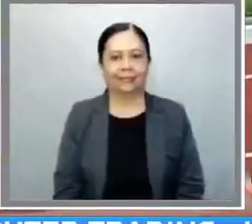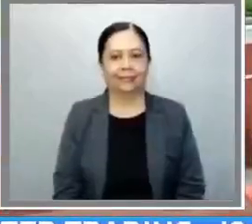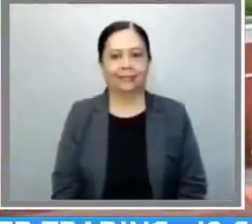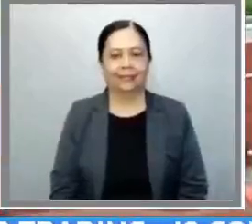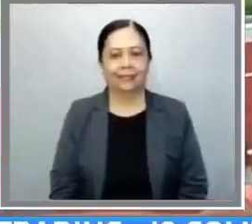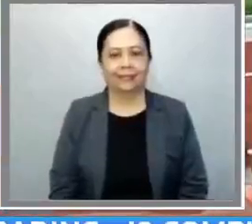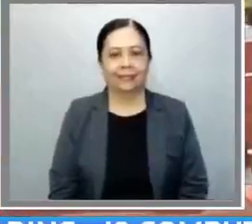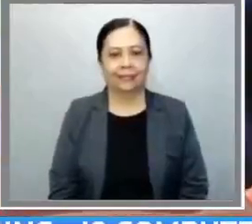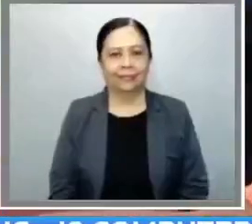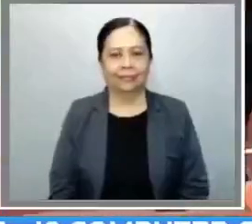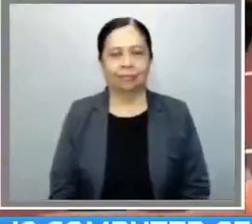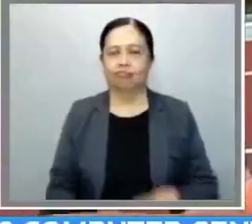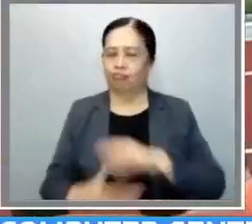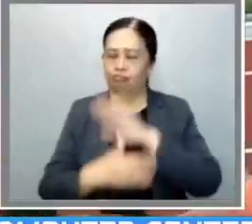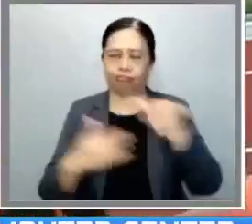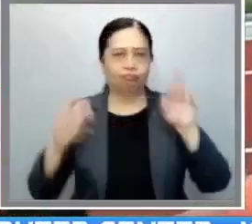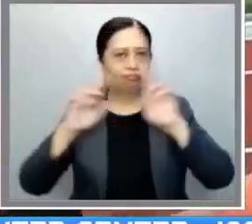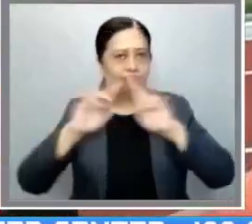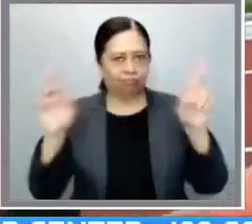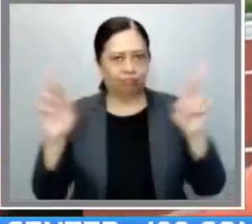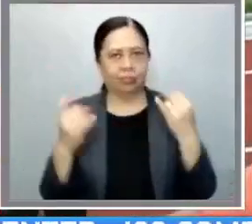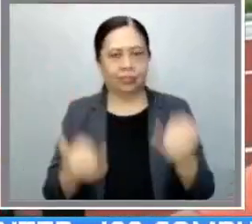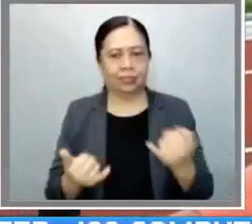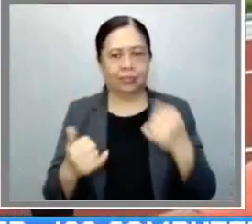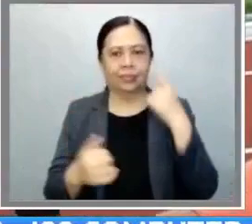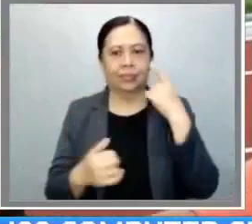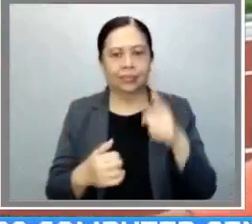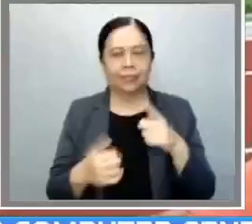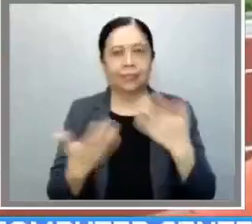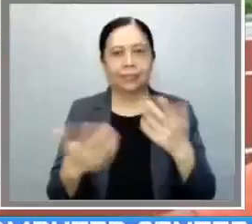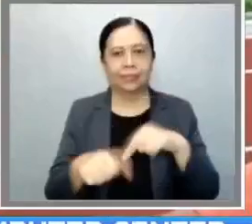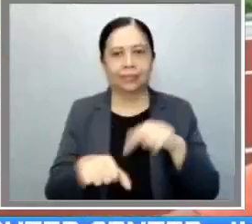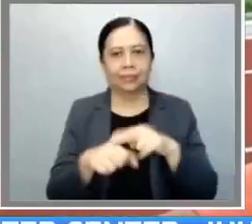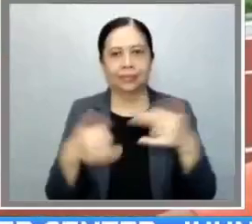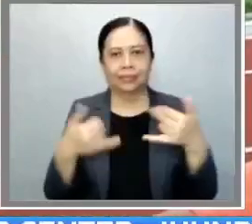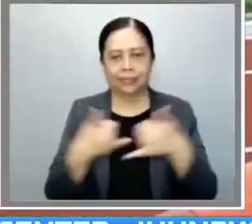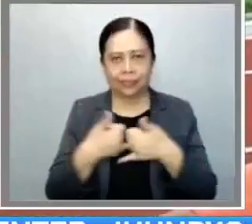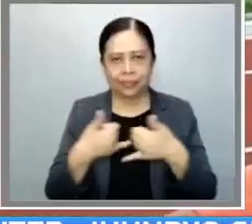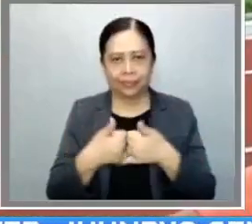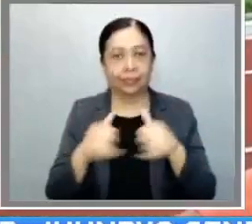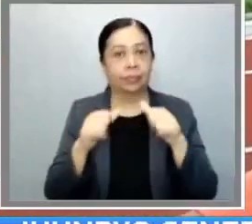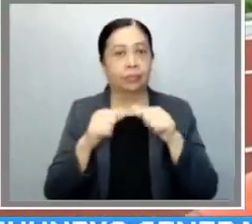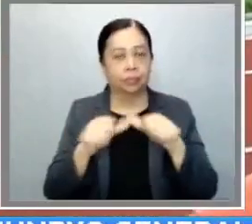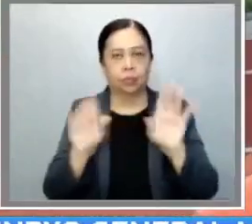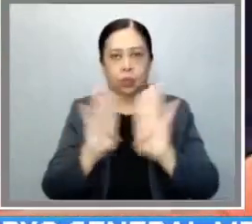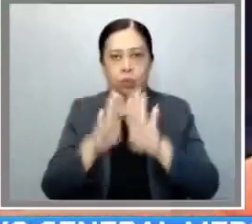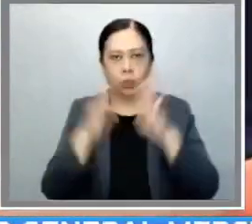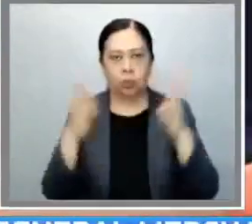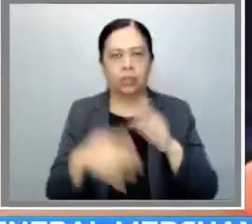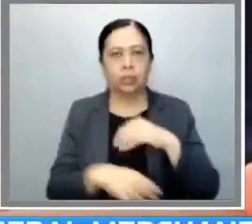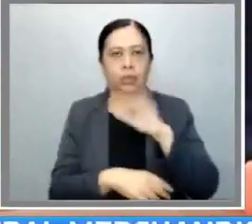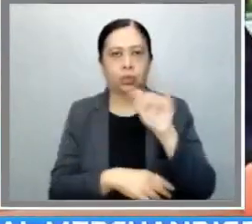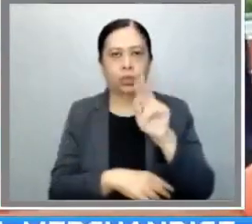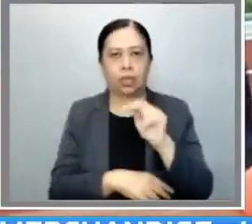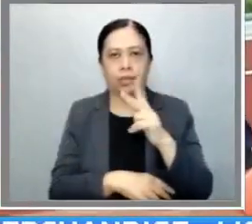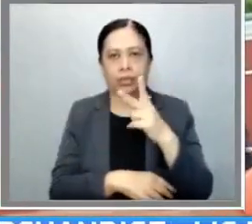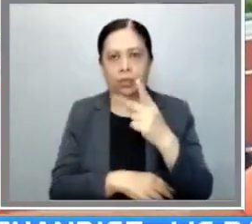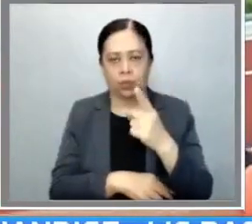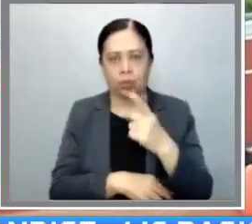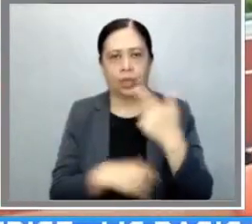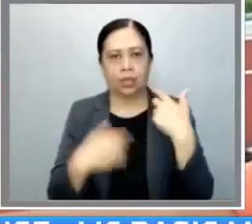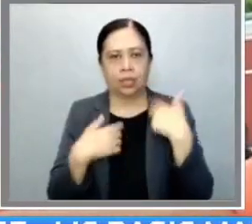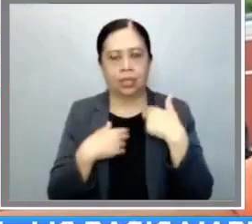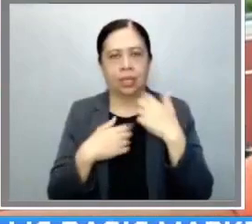All systems go tayo sa para sa palarong pambansa. Tuloy ang opening sa July 31. There will be a Dragon Boat